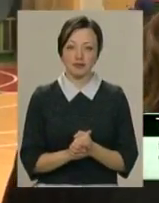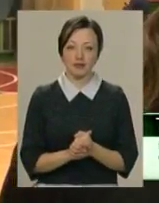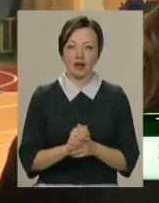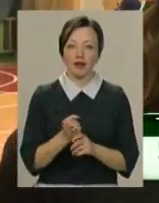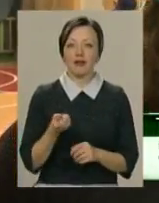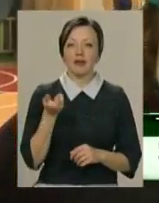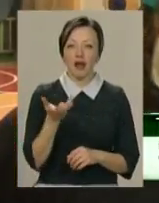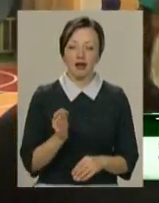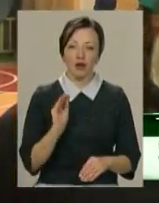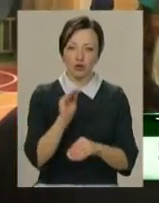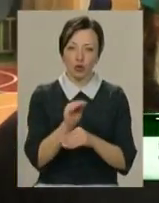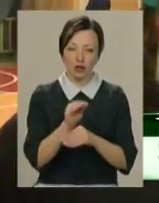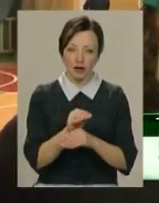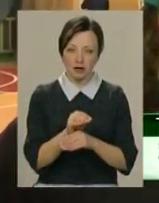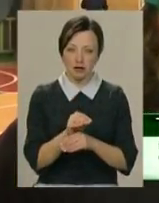Декілька додали